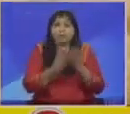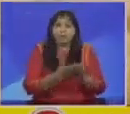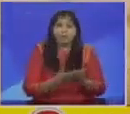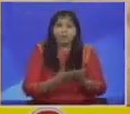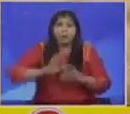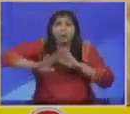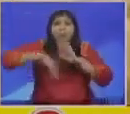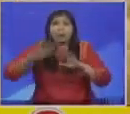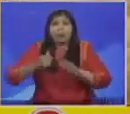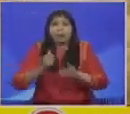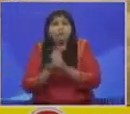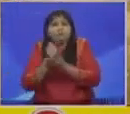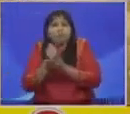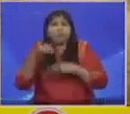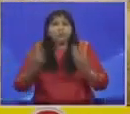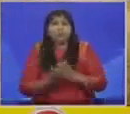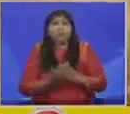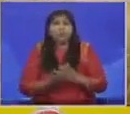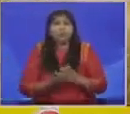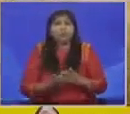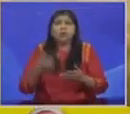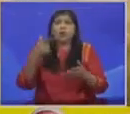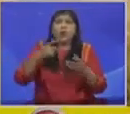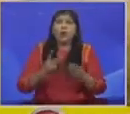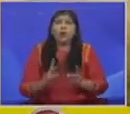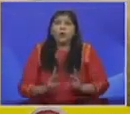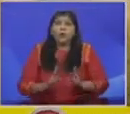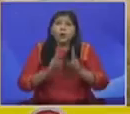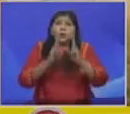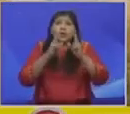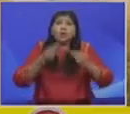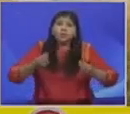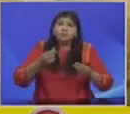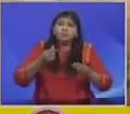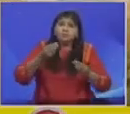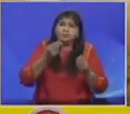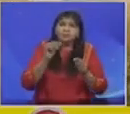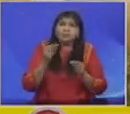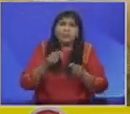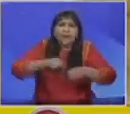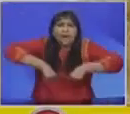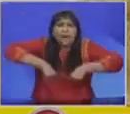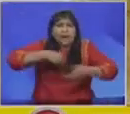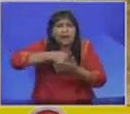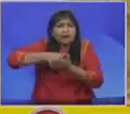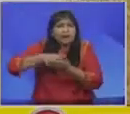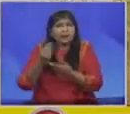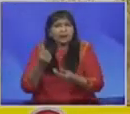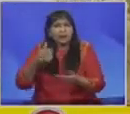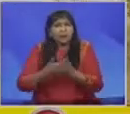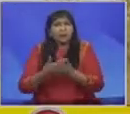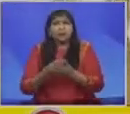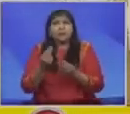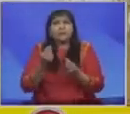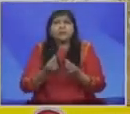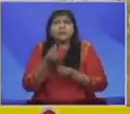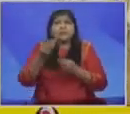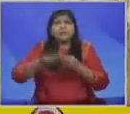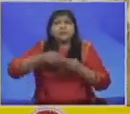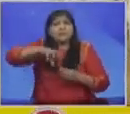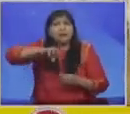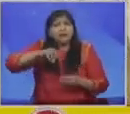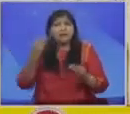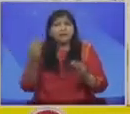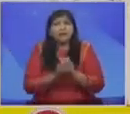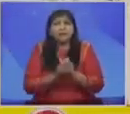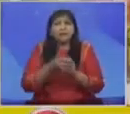बाद उन्होंने मेहनत की और गेहूं चावल की ऐसी प्रजातियों को विकसित की जो खास तौर पर